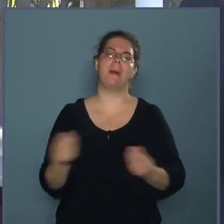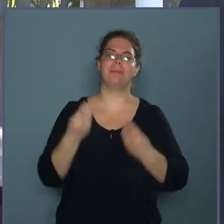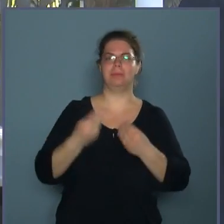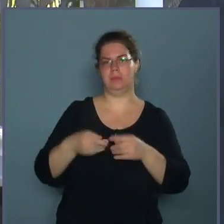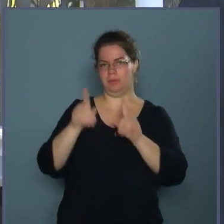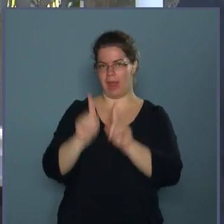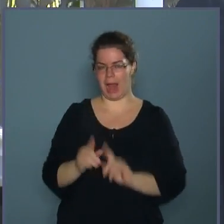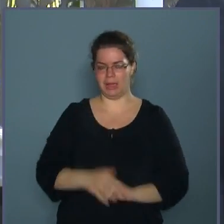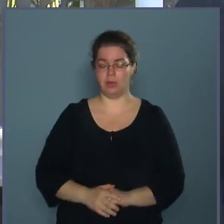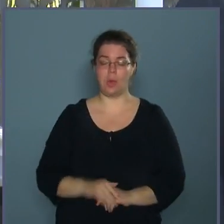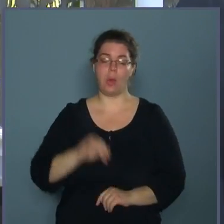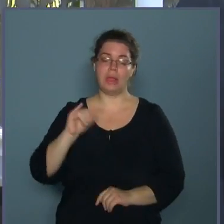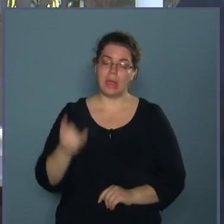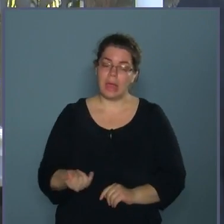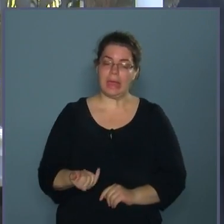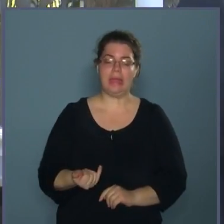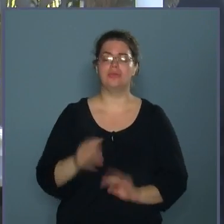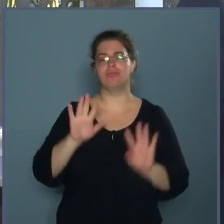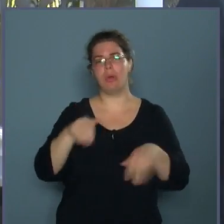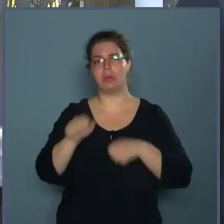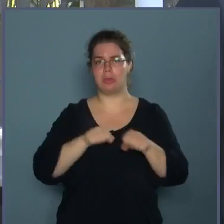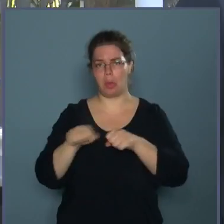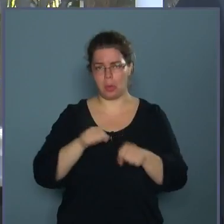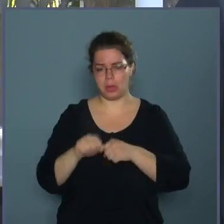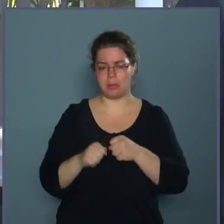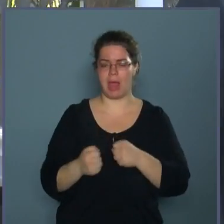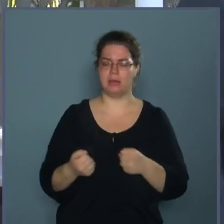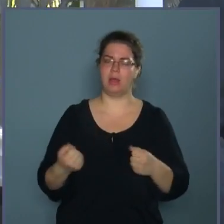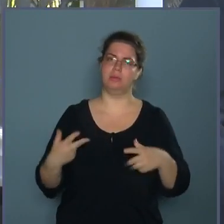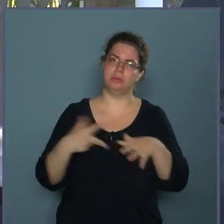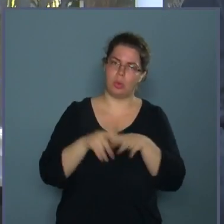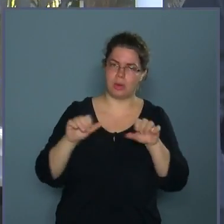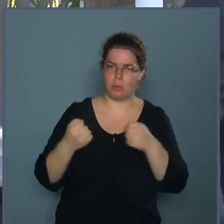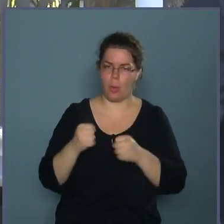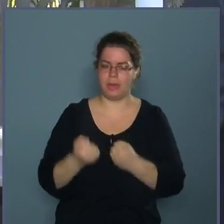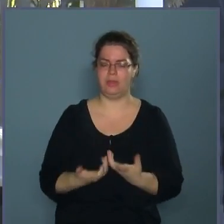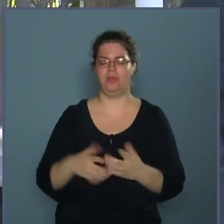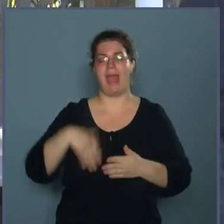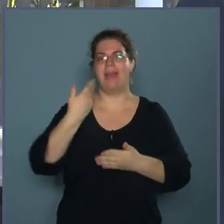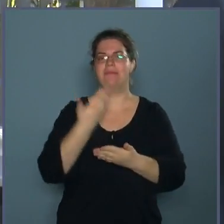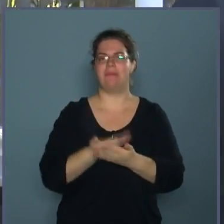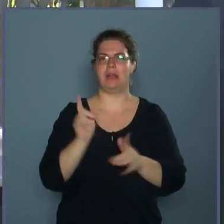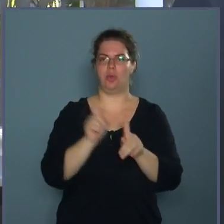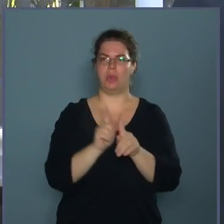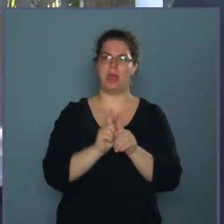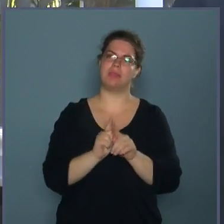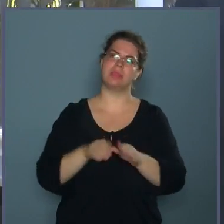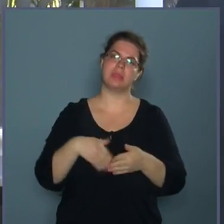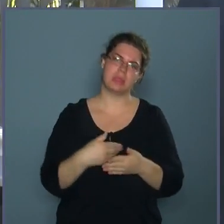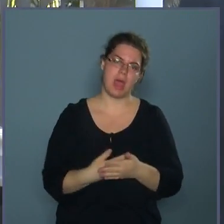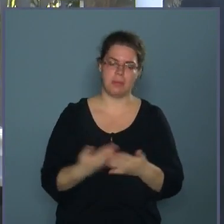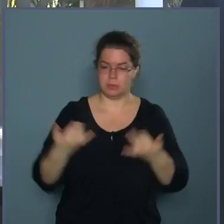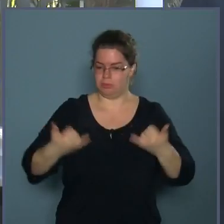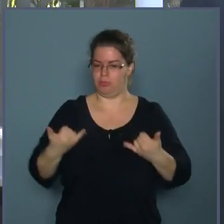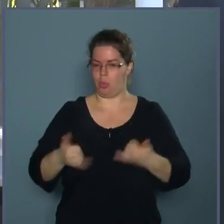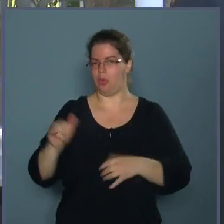került, majd az önkormányzat közreműködésével vált olyanná, amilyen előtt most